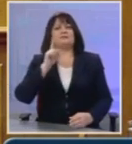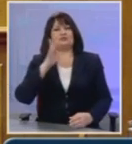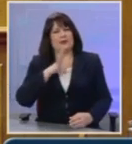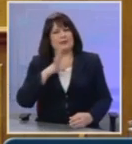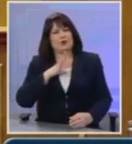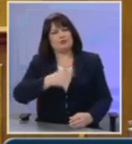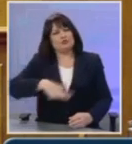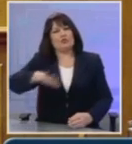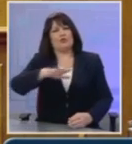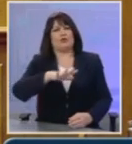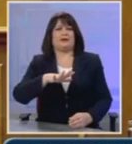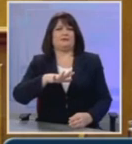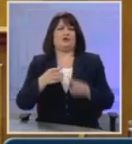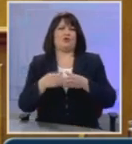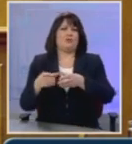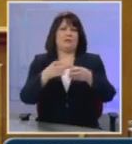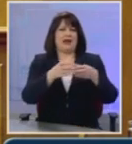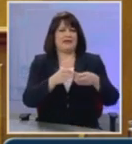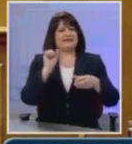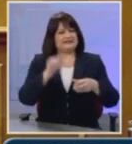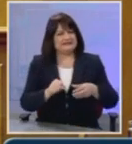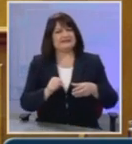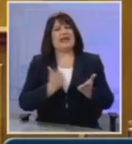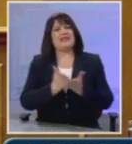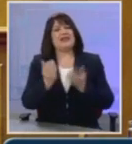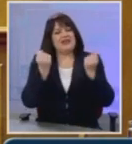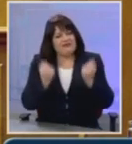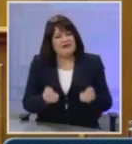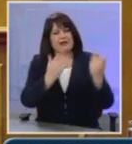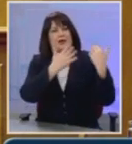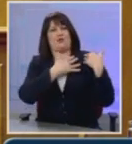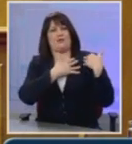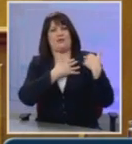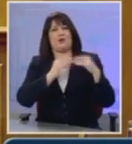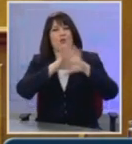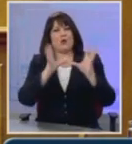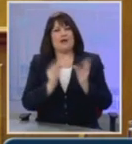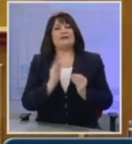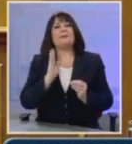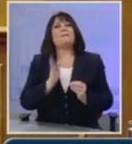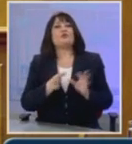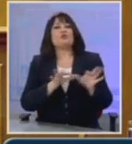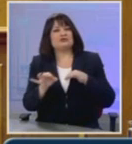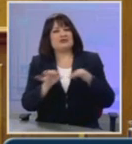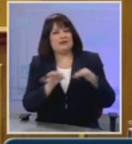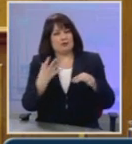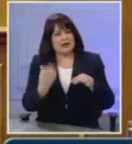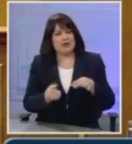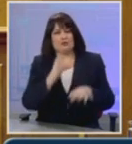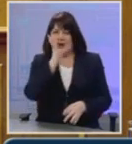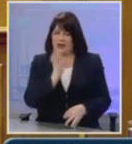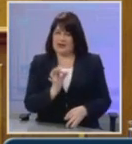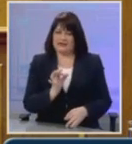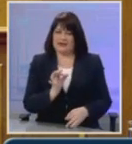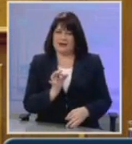Ναι, να βάλουμε όλη πλάτη, να μοιραστούμε τα βάρη δίκαια και θα τα καταφέρουμε. Όλα αυτά όμως μπορούν να γίνουν μόνο με σχέδιο, με